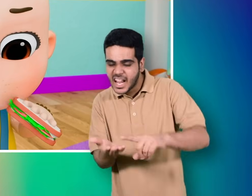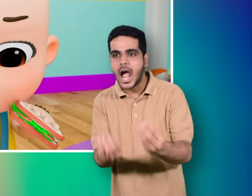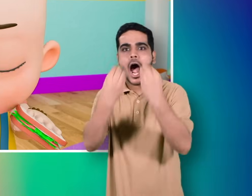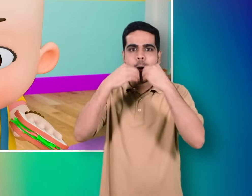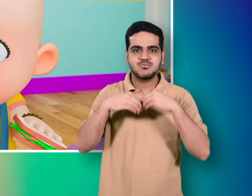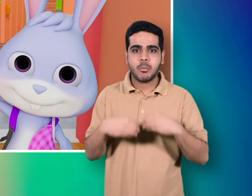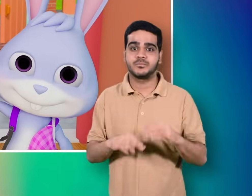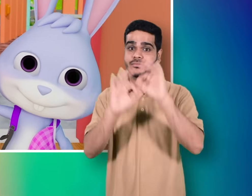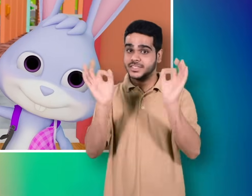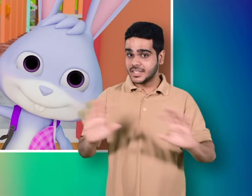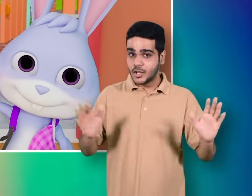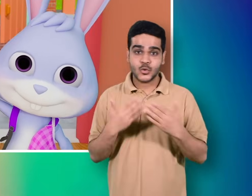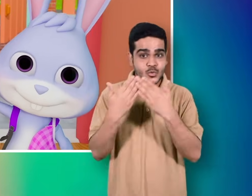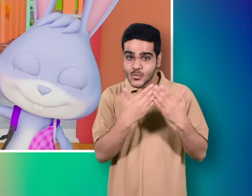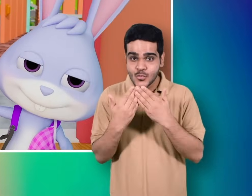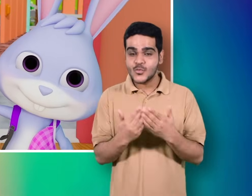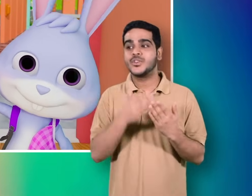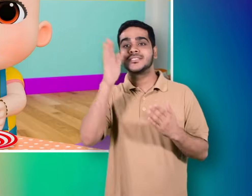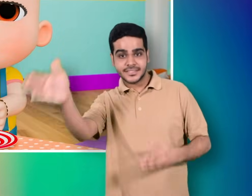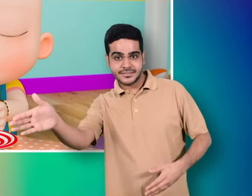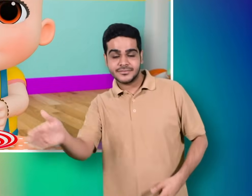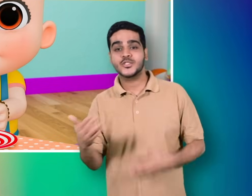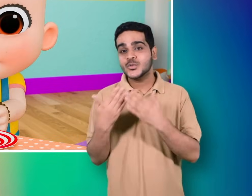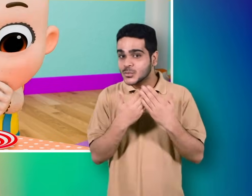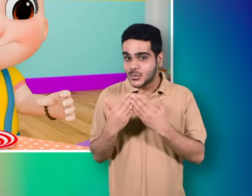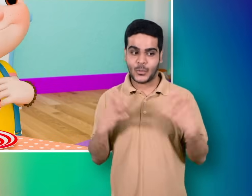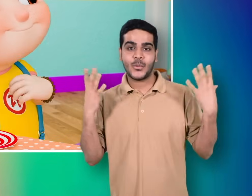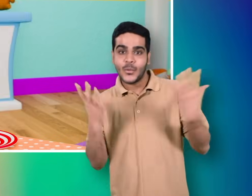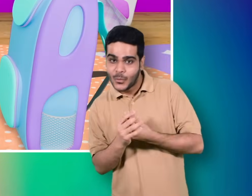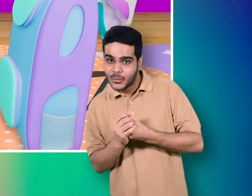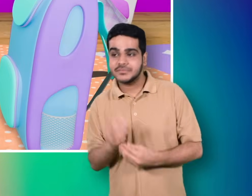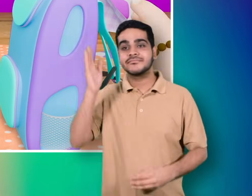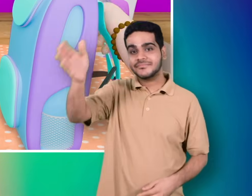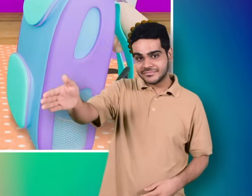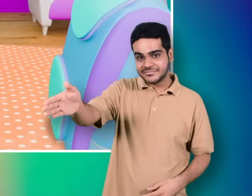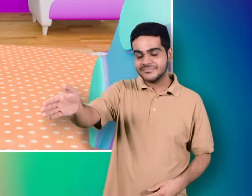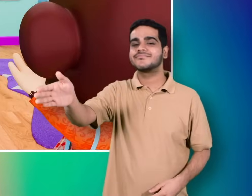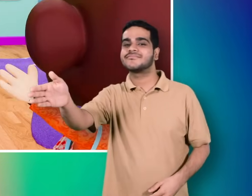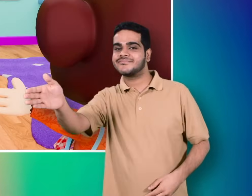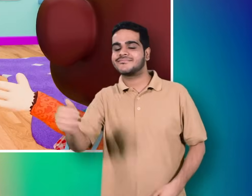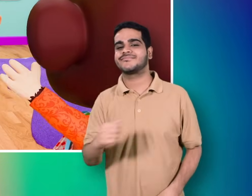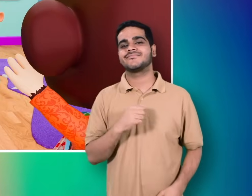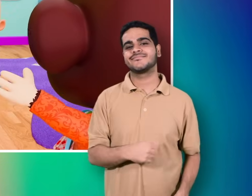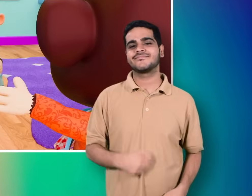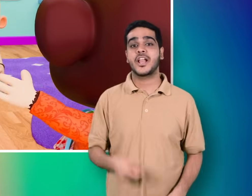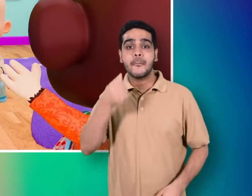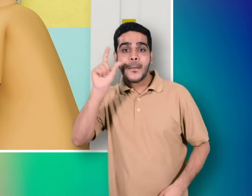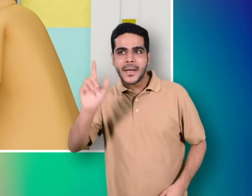ब्रेड बटर खाकर जल्दी से सुबह सुबह स्कूल चले हम। स्कूल चले